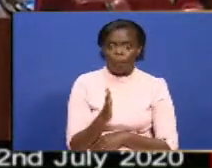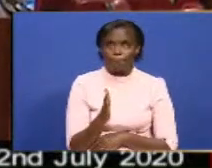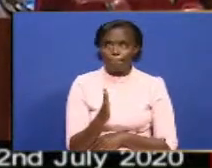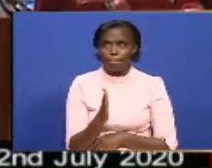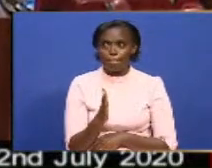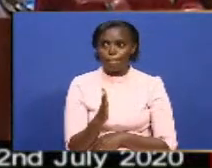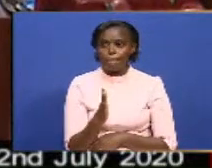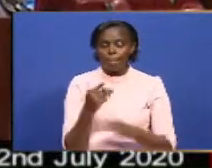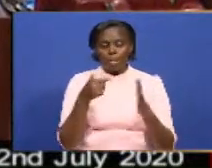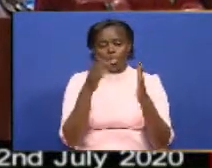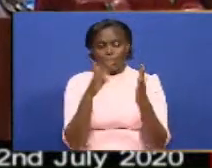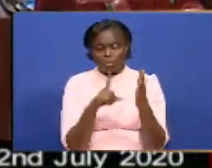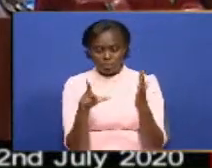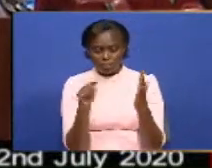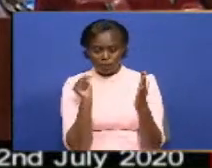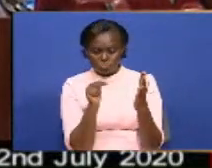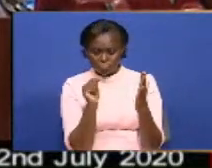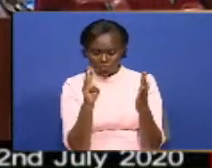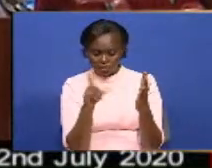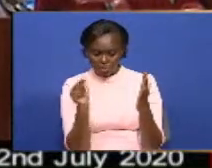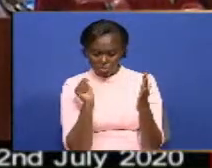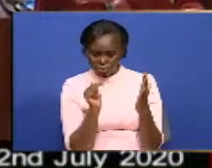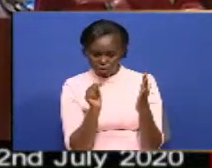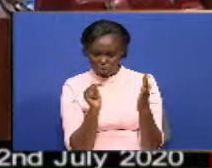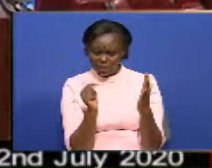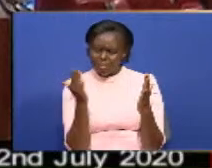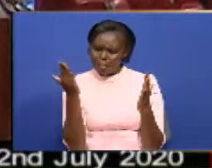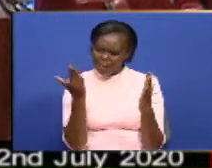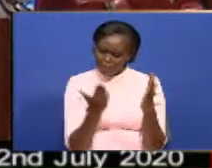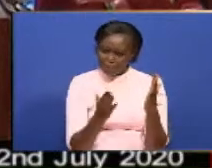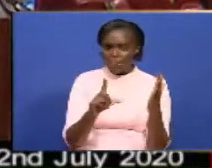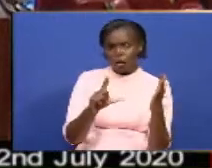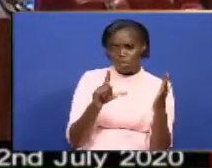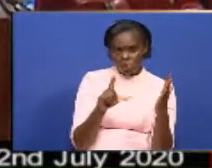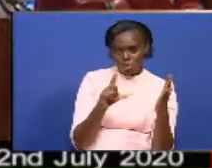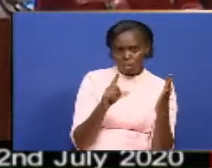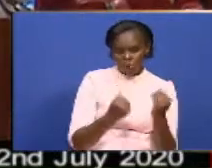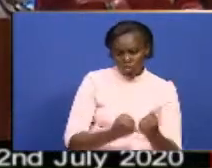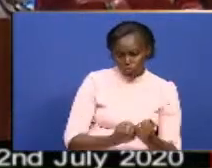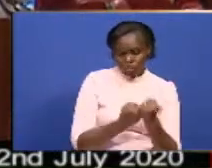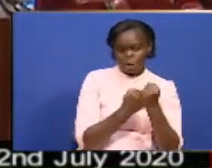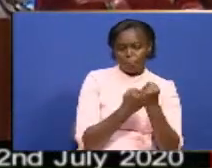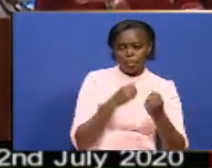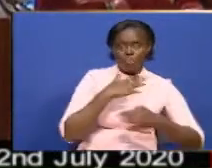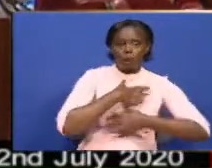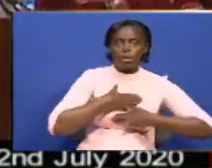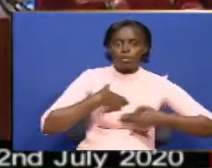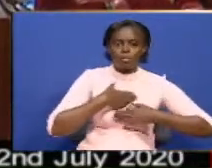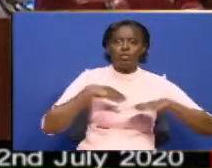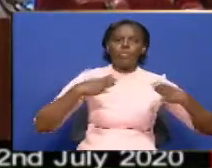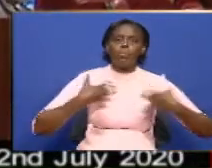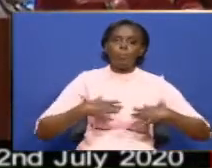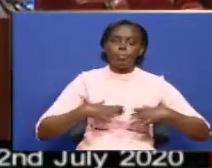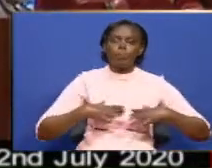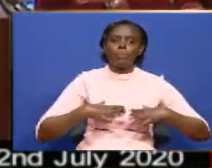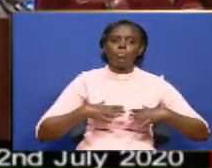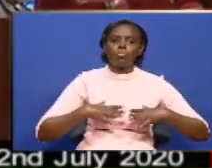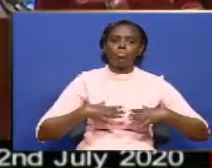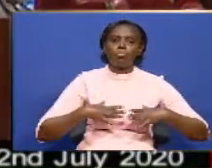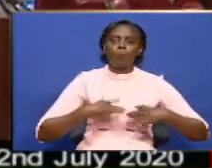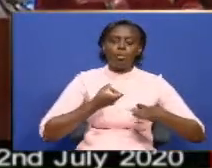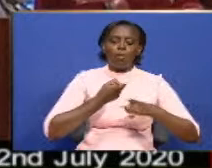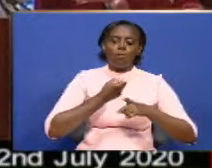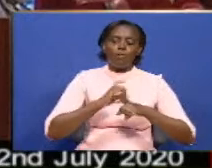mswada huu ambao utaleta sheria ya kusimamia wakimbizi wa nje.